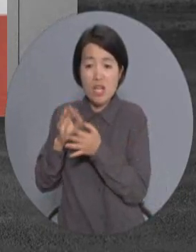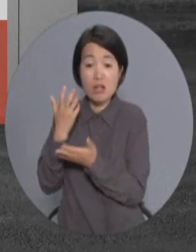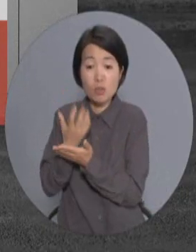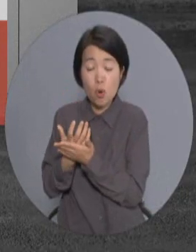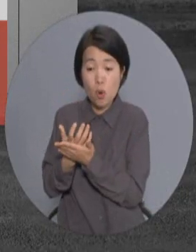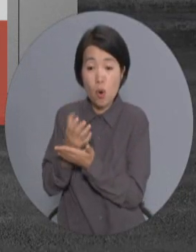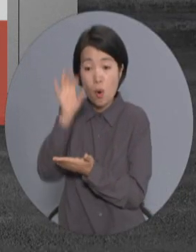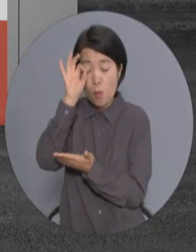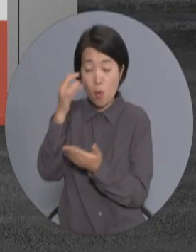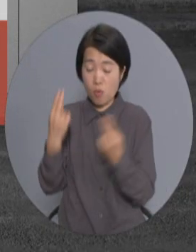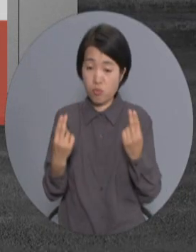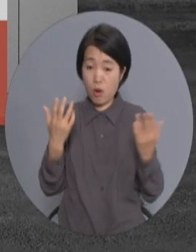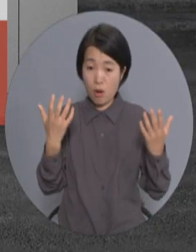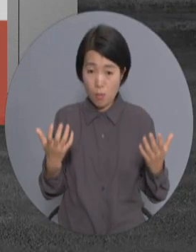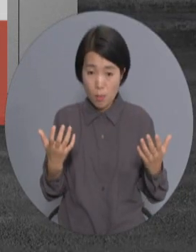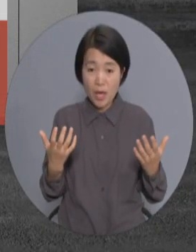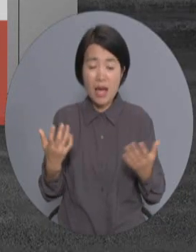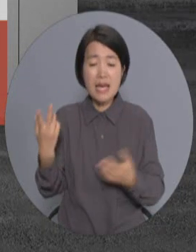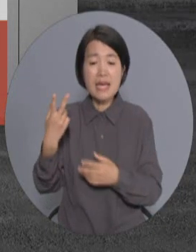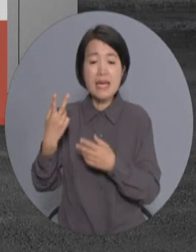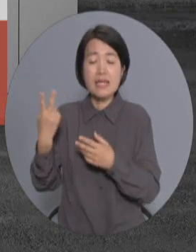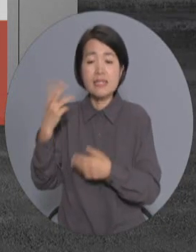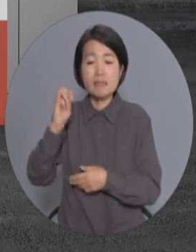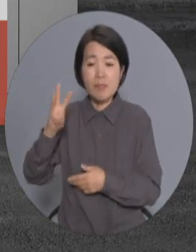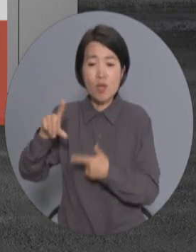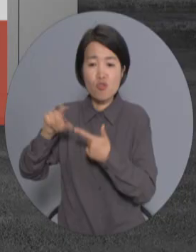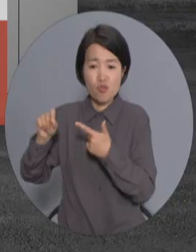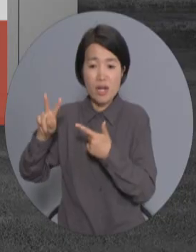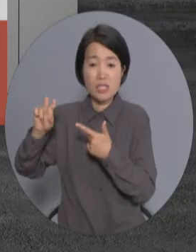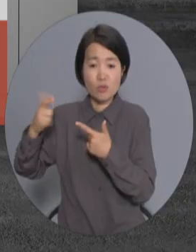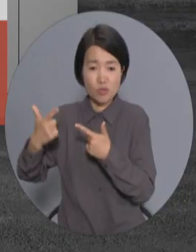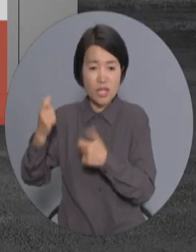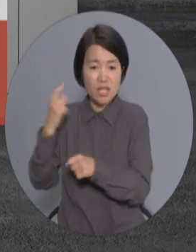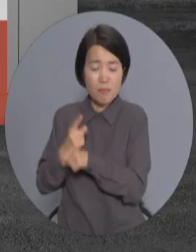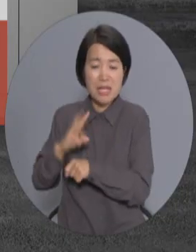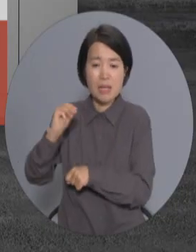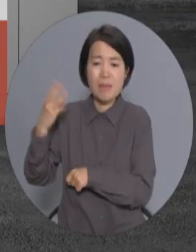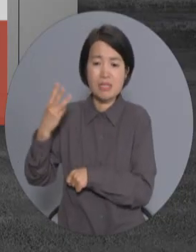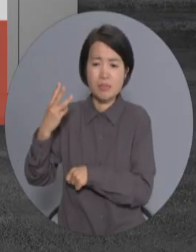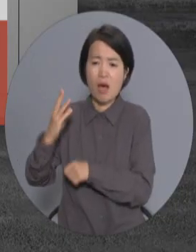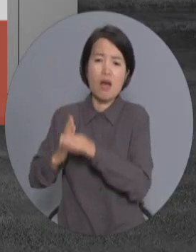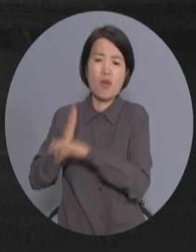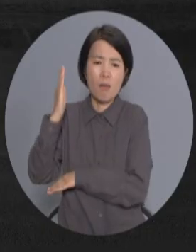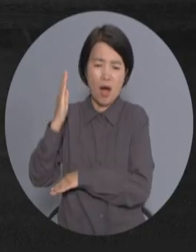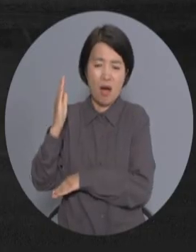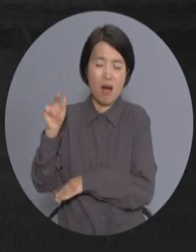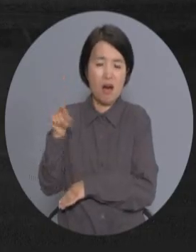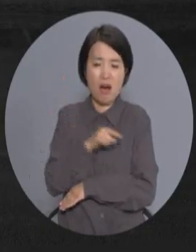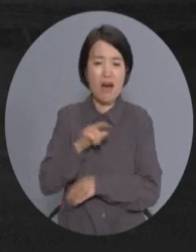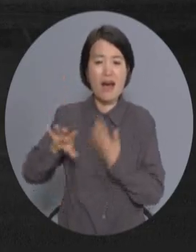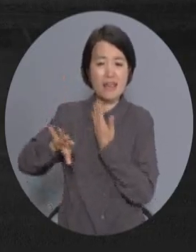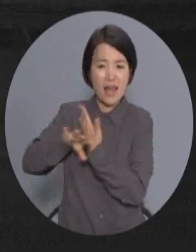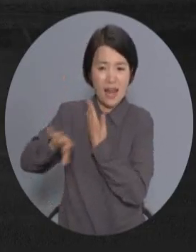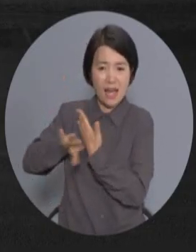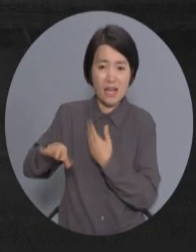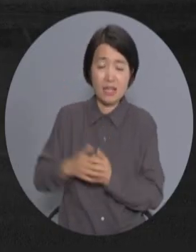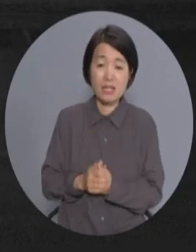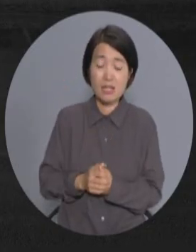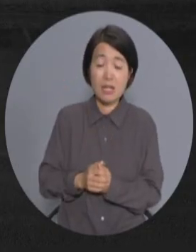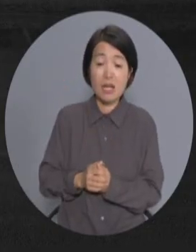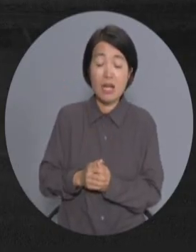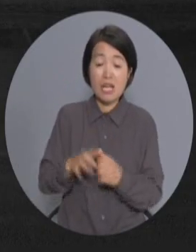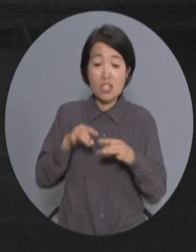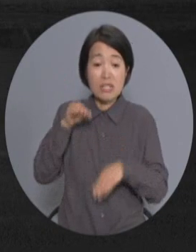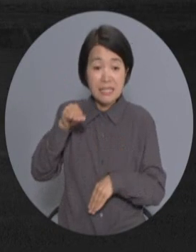등록 원부를 보면 23년 6월에 이미 3만 3,000km가 넘어 있었습니다. 또 5,6km를 주행할 수